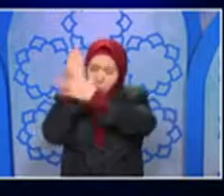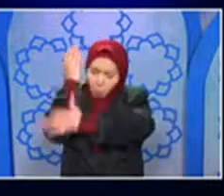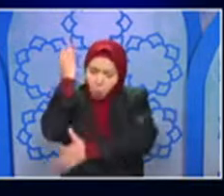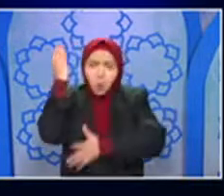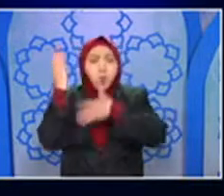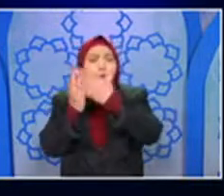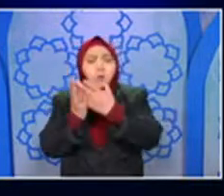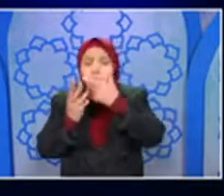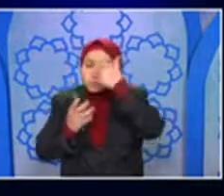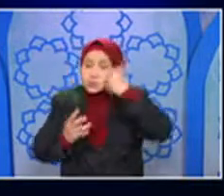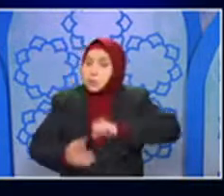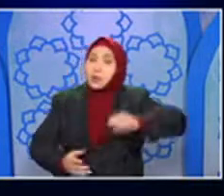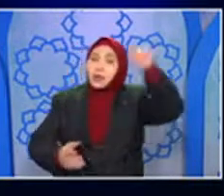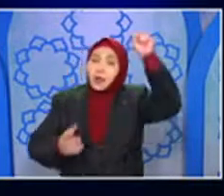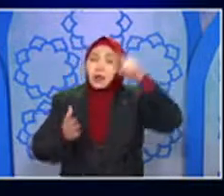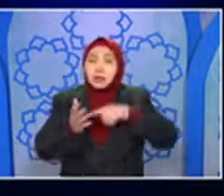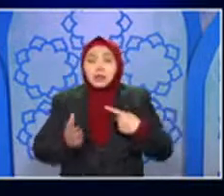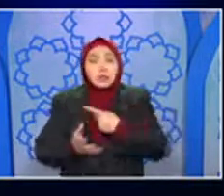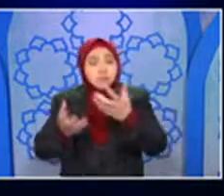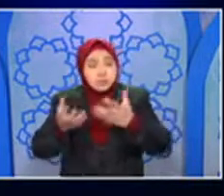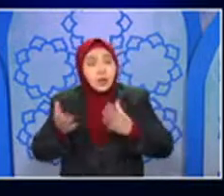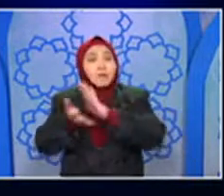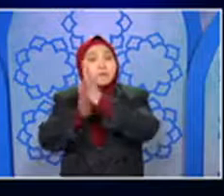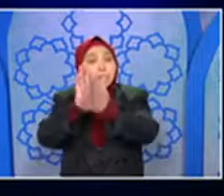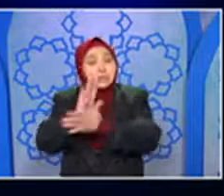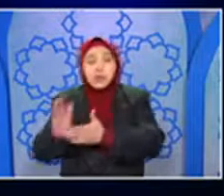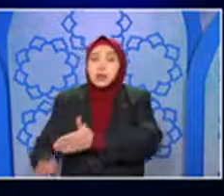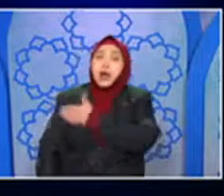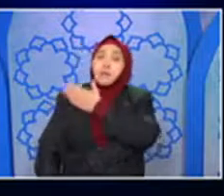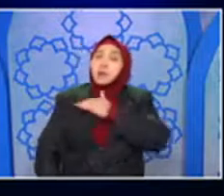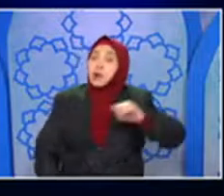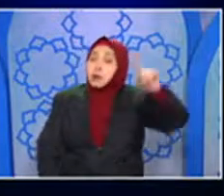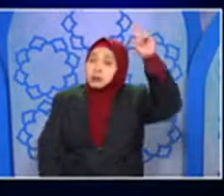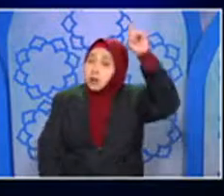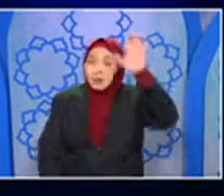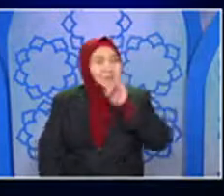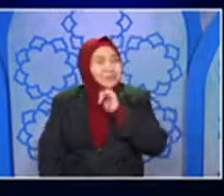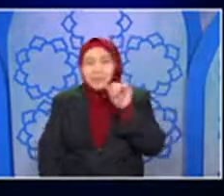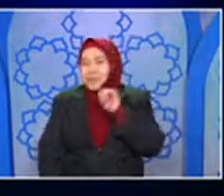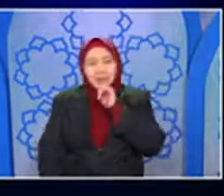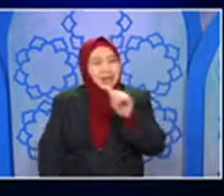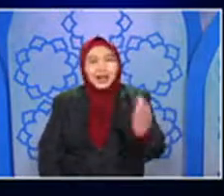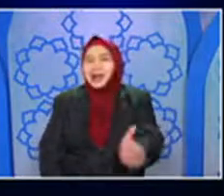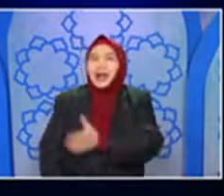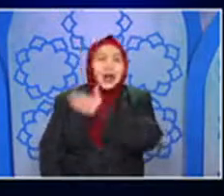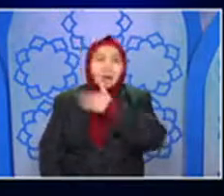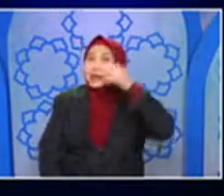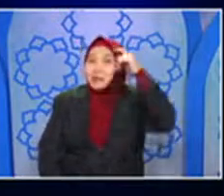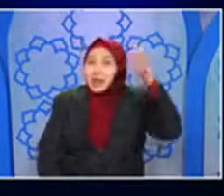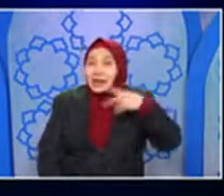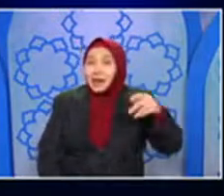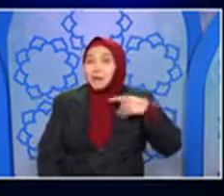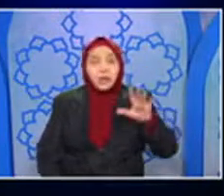hari kemerdekaan ini, kita ingin menjadi hamba Tuhan, bukan hamba kepada tuan dan puan. Kita